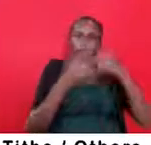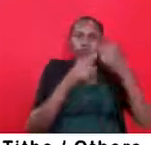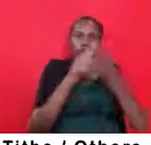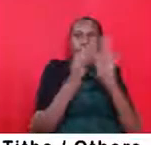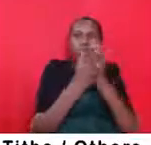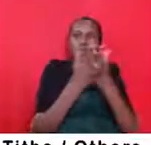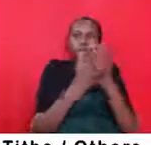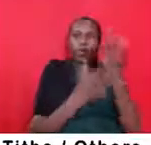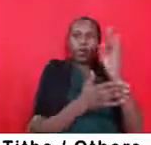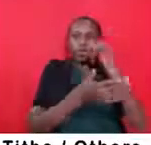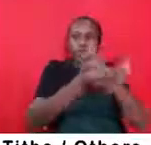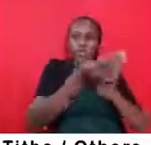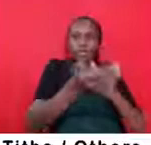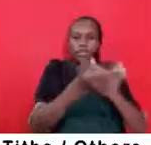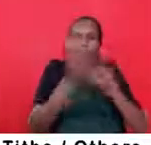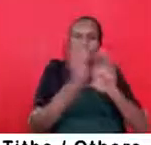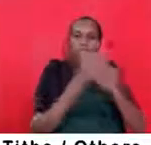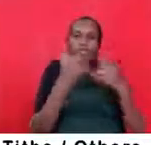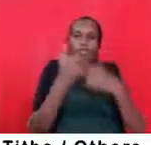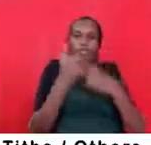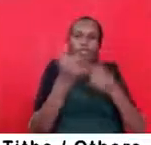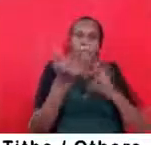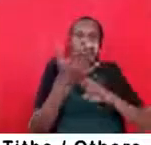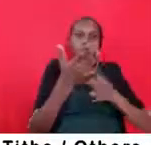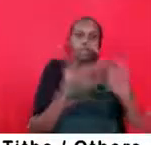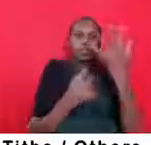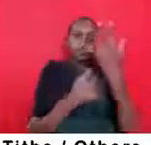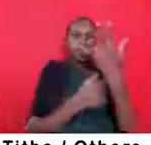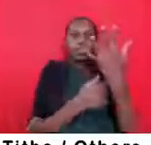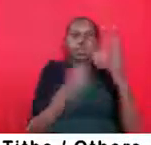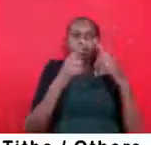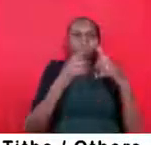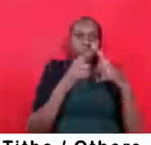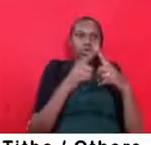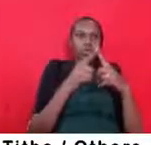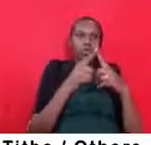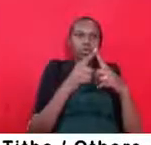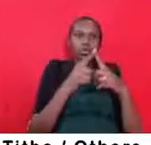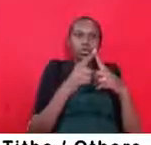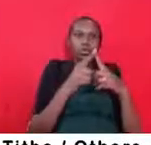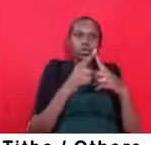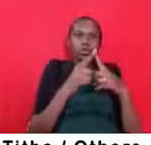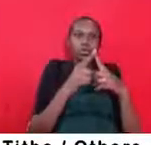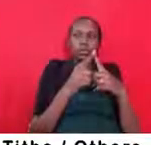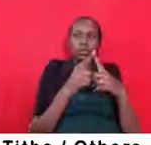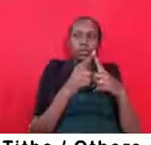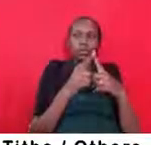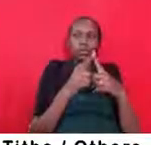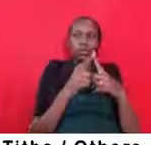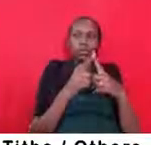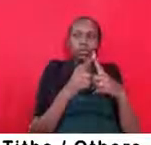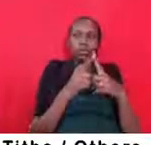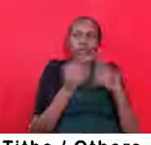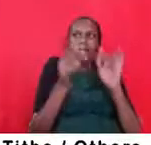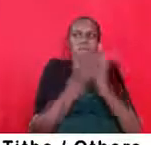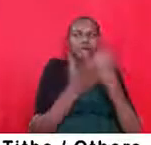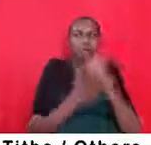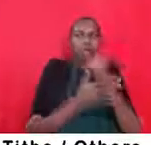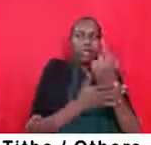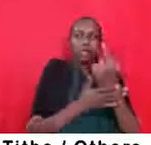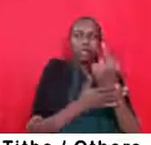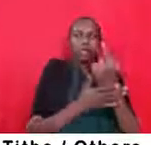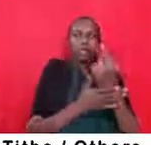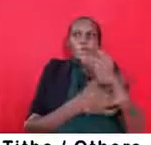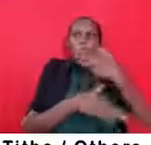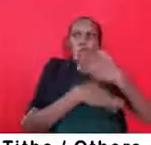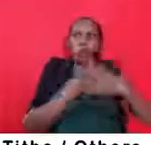cha Isaia 6 mstari wa 5 mpaka wa 8. Ndipo niliposema,